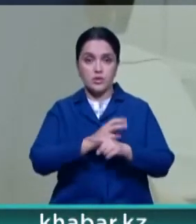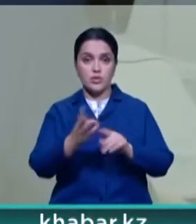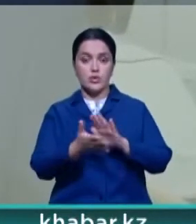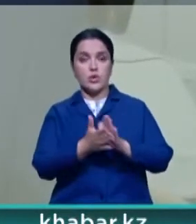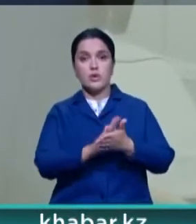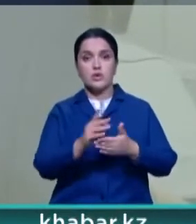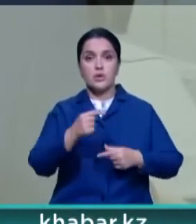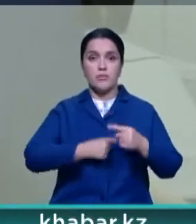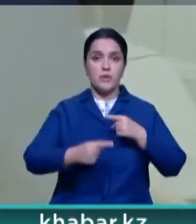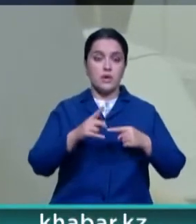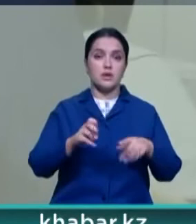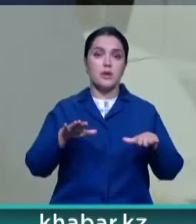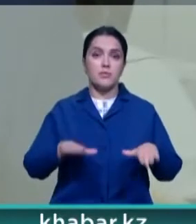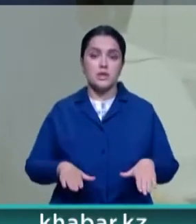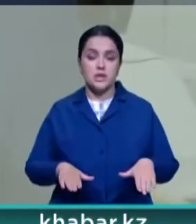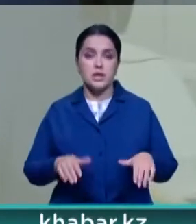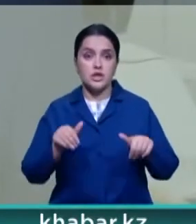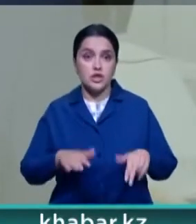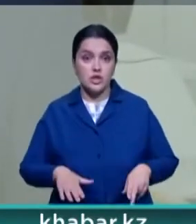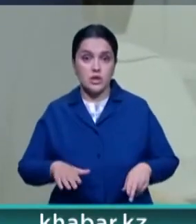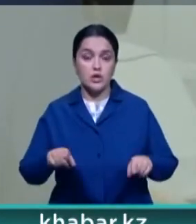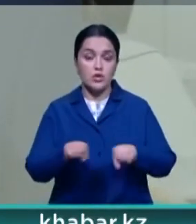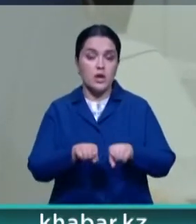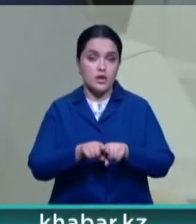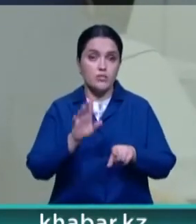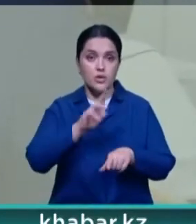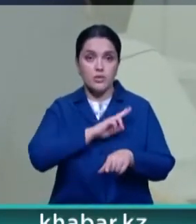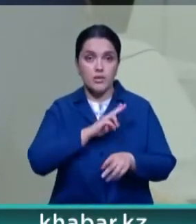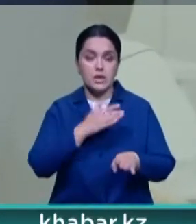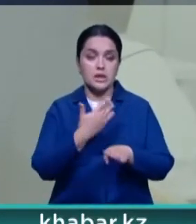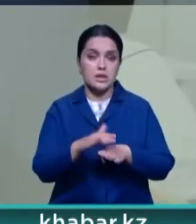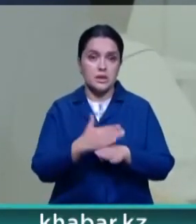предприниматель мог на месте решить это. Здесь также будут работать кредитные организации.